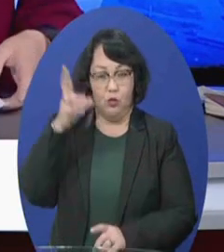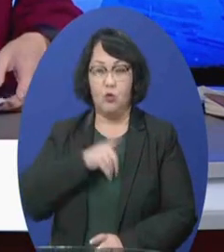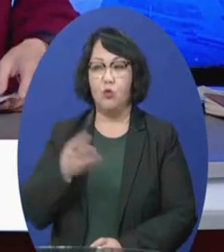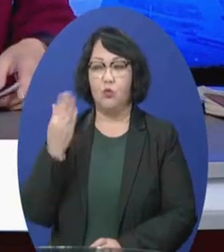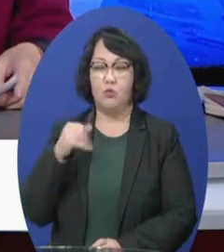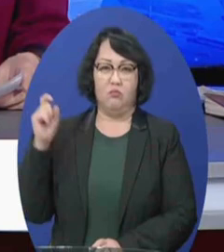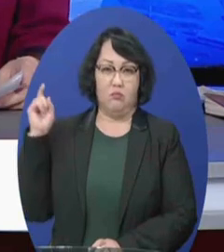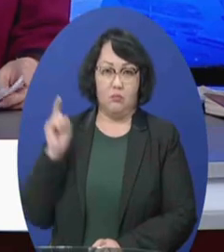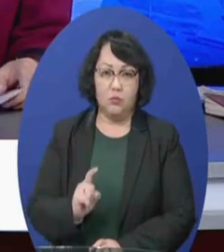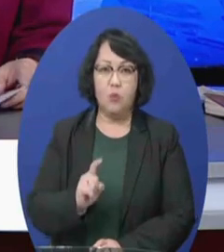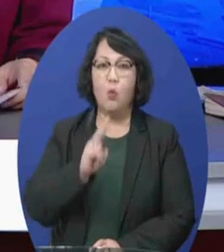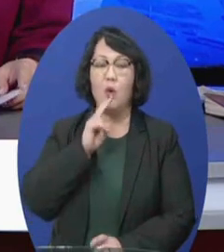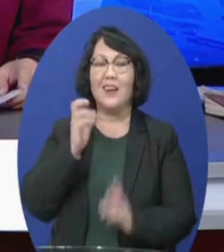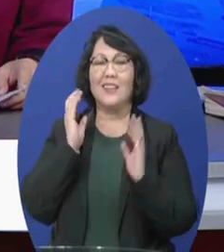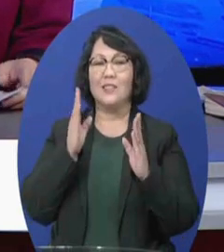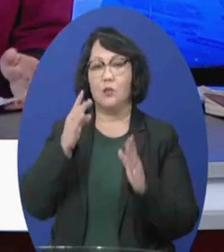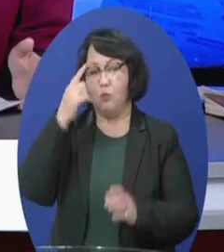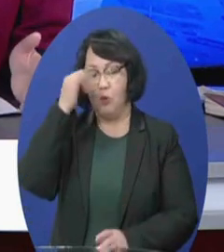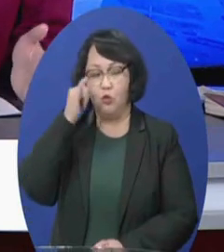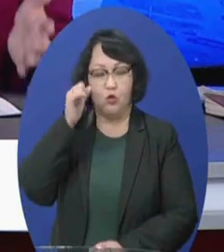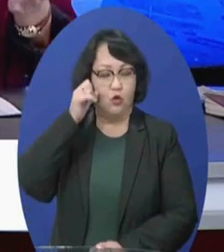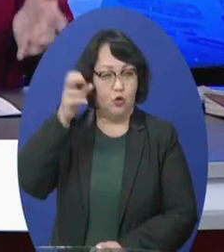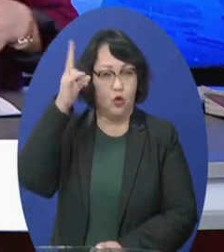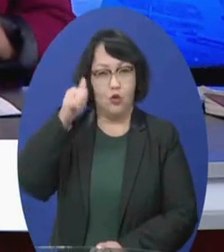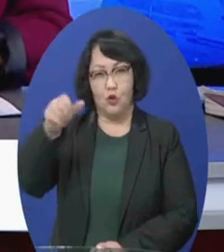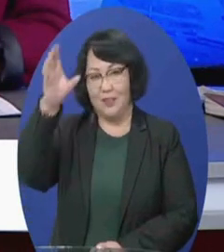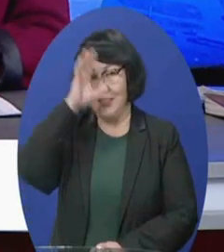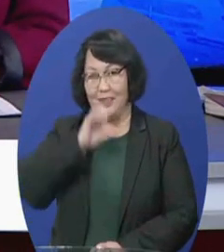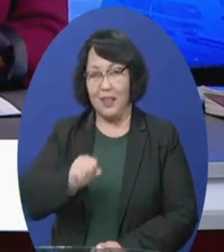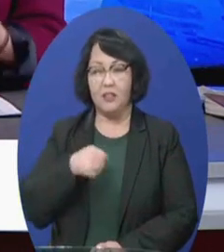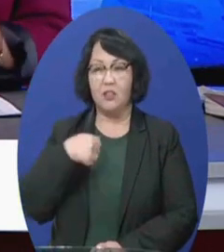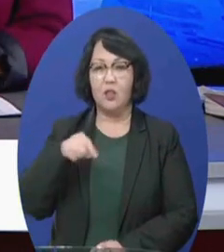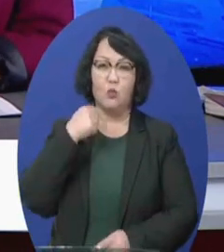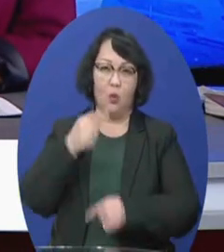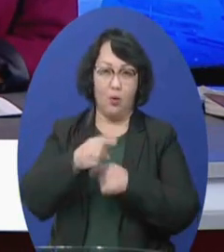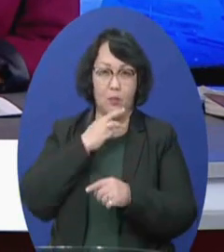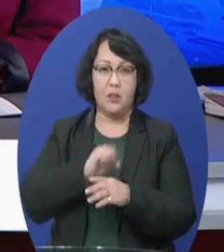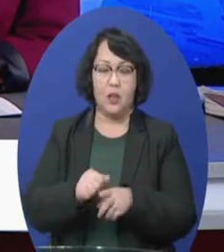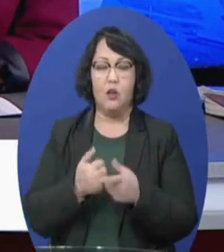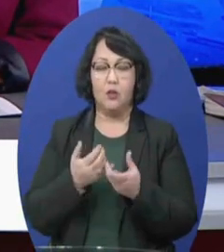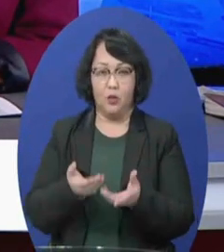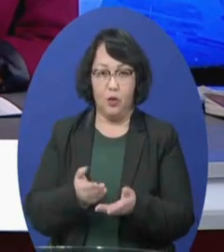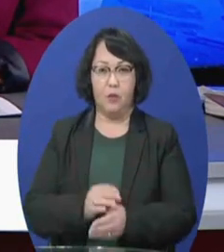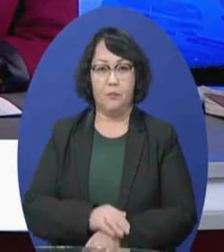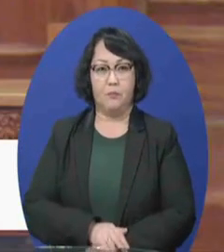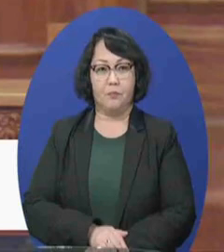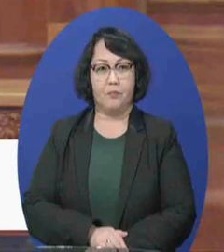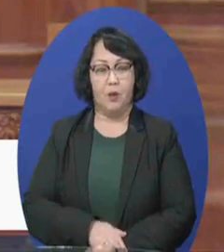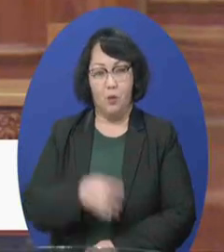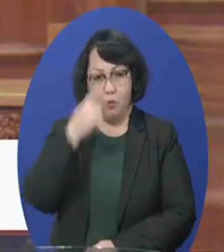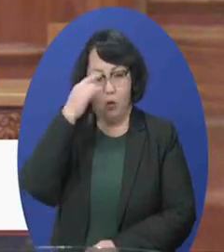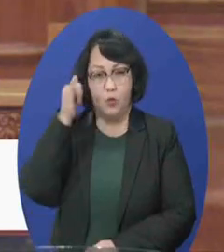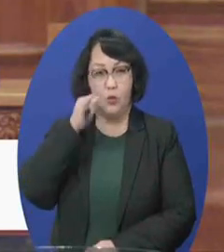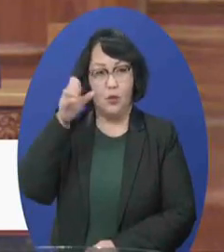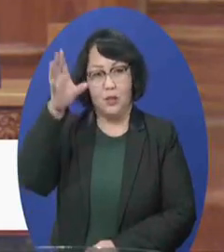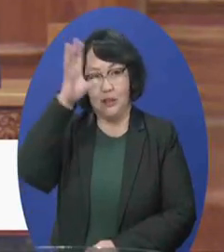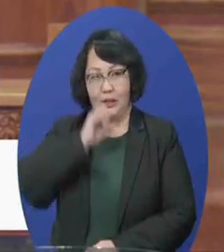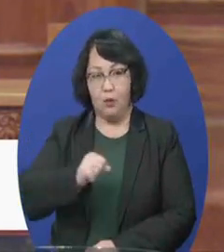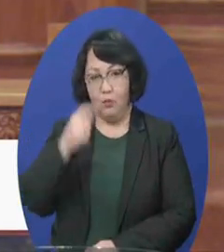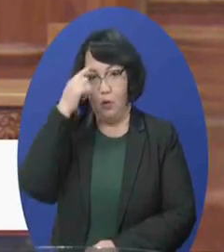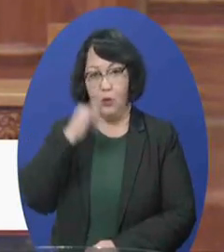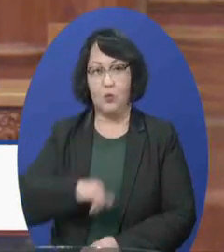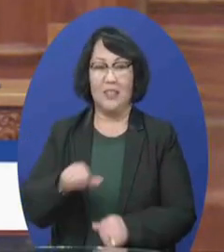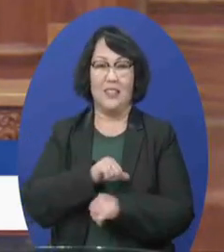бүхэндээ Монгол улсын ерөнхийлөгч болон ерөнхий сайд нарын тухай хэлсэн мэдээллээс хүргье. Монгол улсын ерөнхий сайд Монголын ард түмний